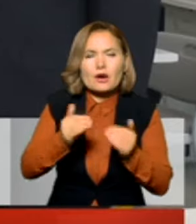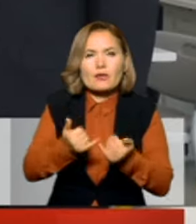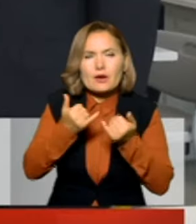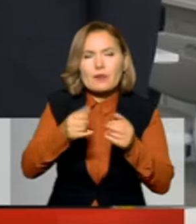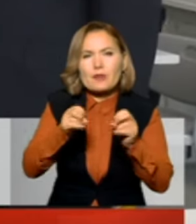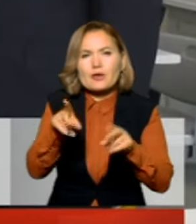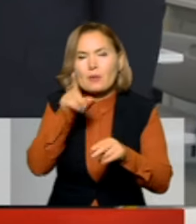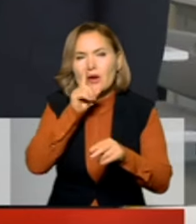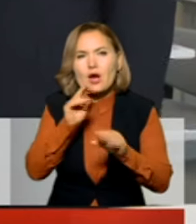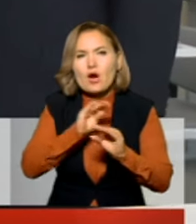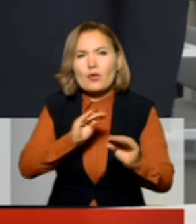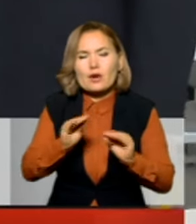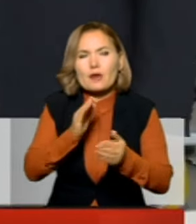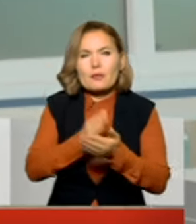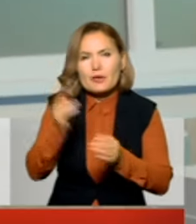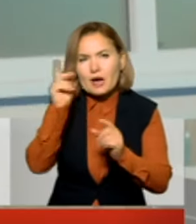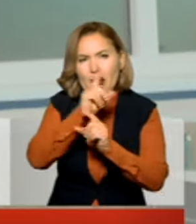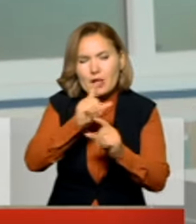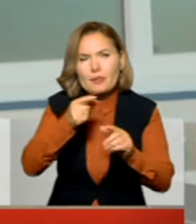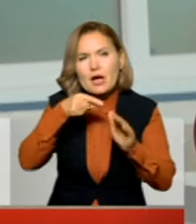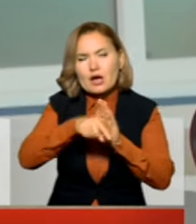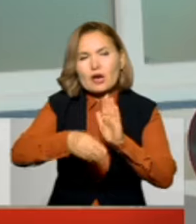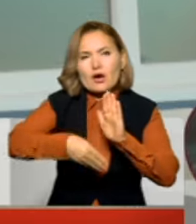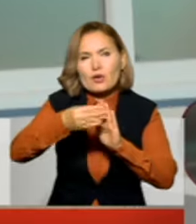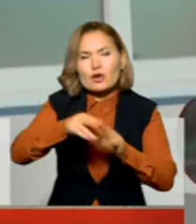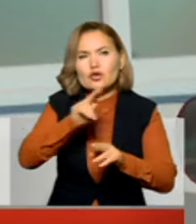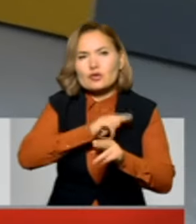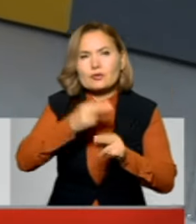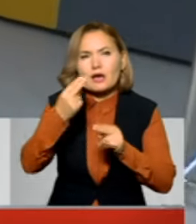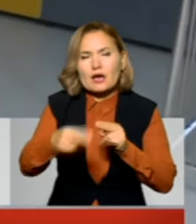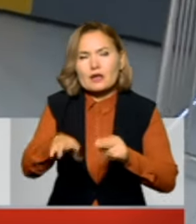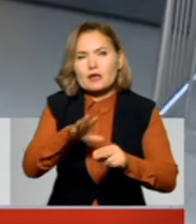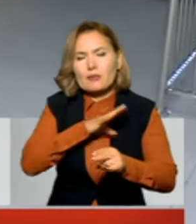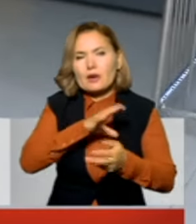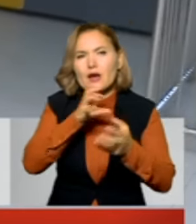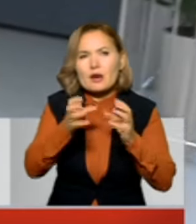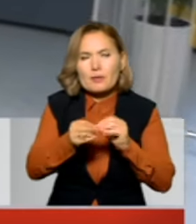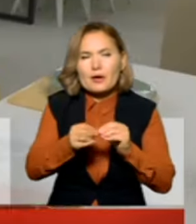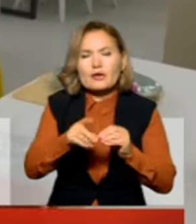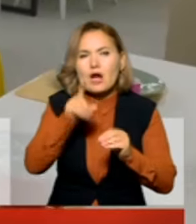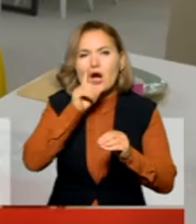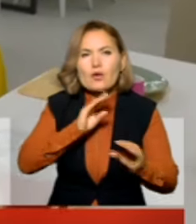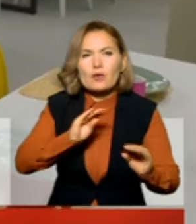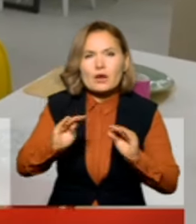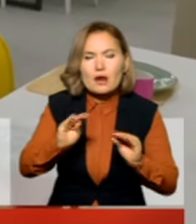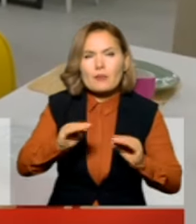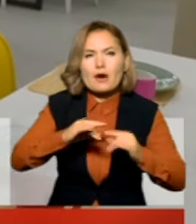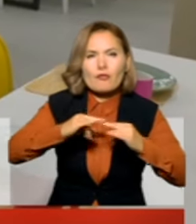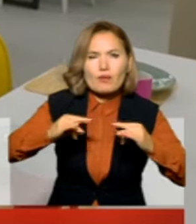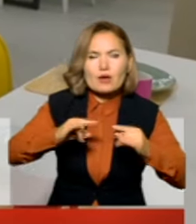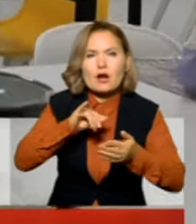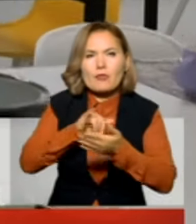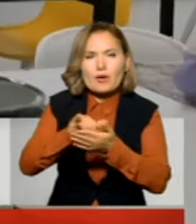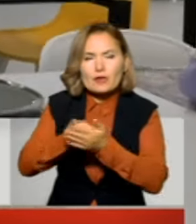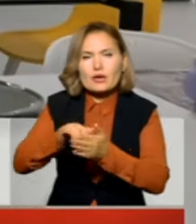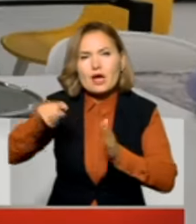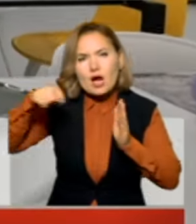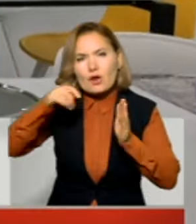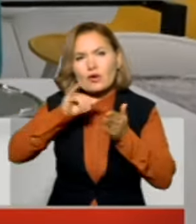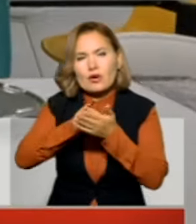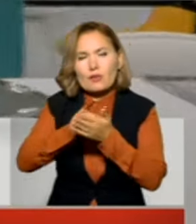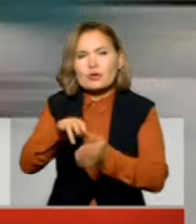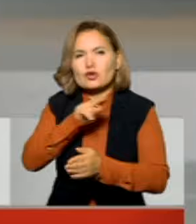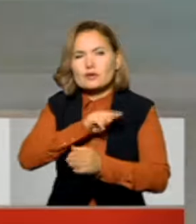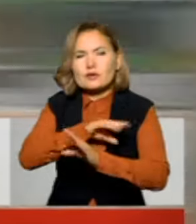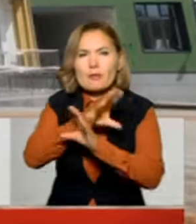керек жағдай да бар. Қазір мектептің ішкі әрлеу жұмыстары аяқталып қалды. Сонымен қатар жиһаздар мен құрал-жабдықтар орнатылып, абаттандыру жұмыстары